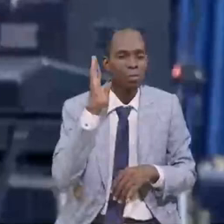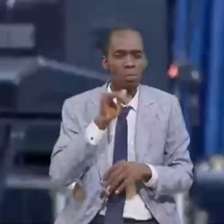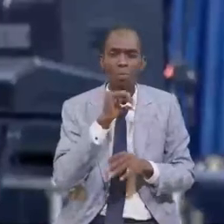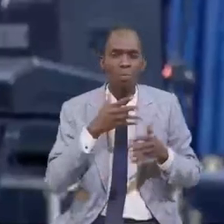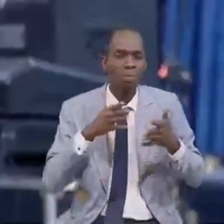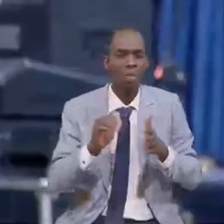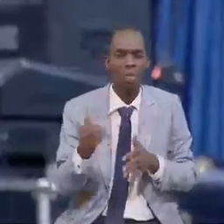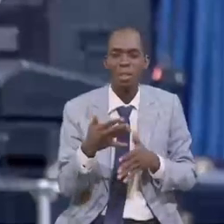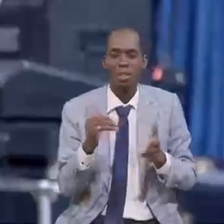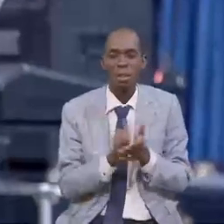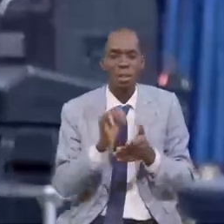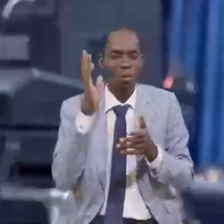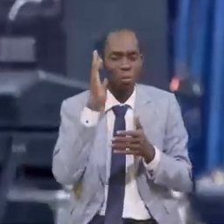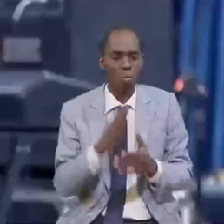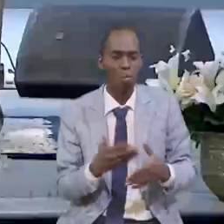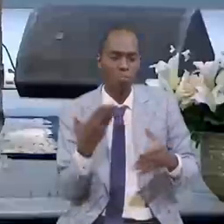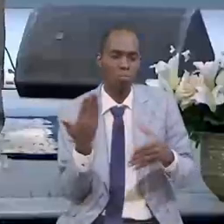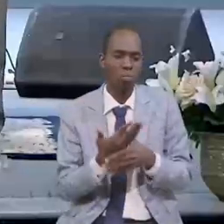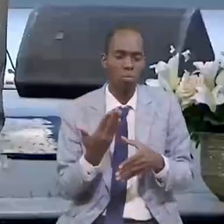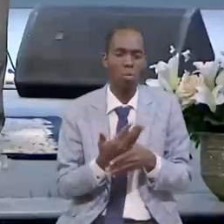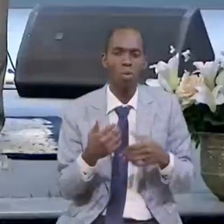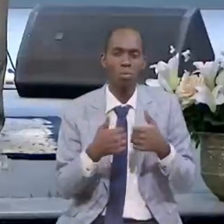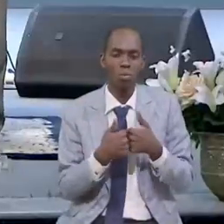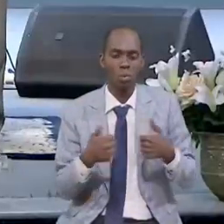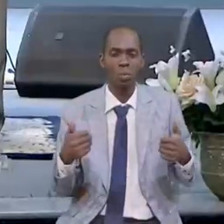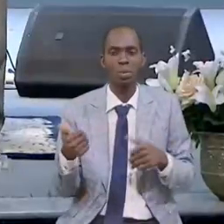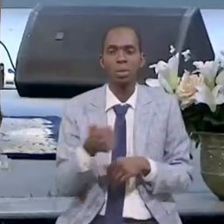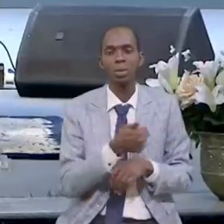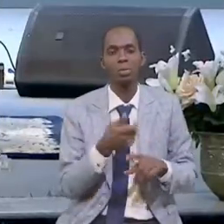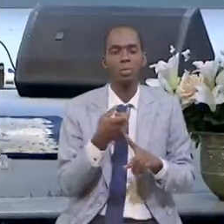Ils n'ont rien accepté qui était en conflit avec cet appel.